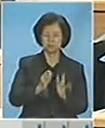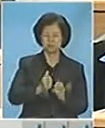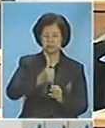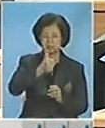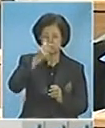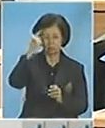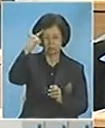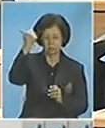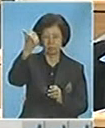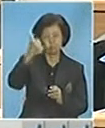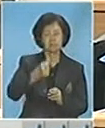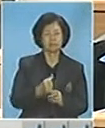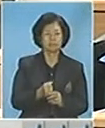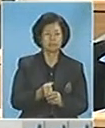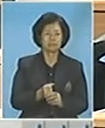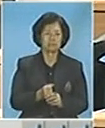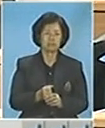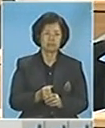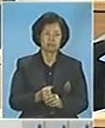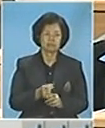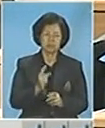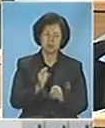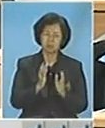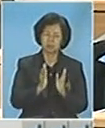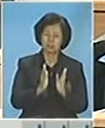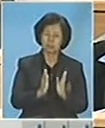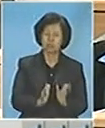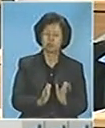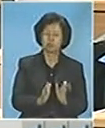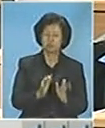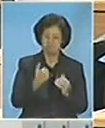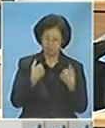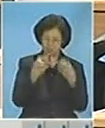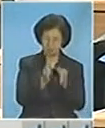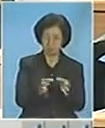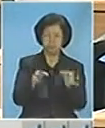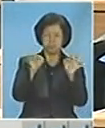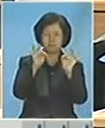ลที่คงคุณค่าอย่างยิ่งนะคะที่จะ